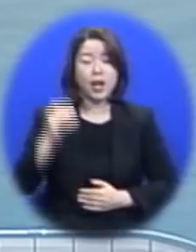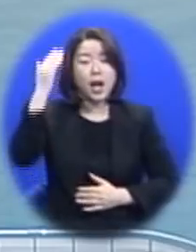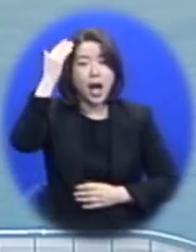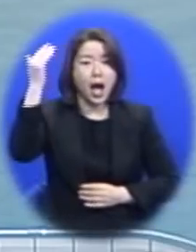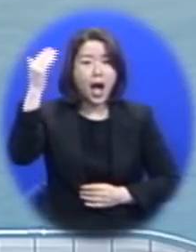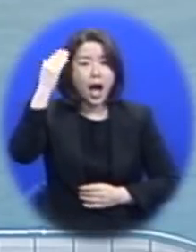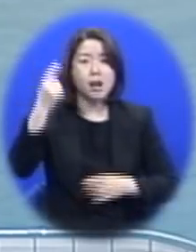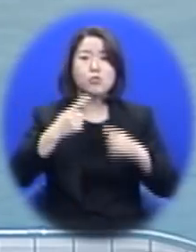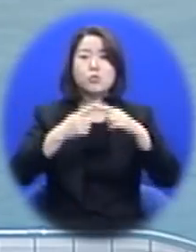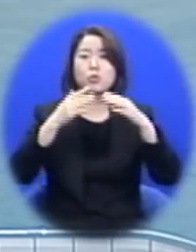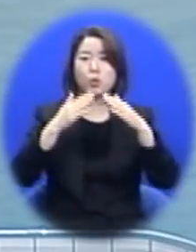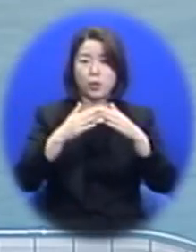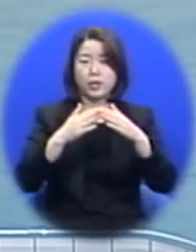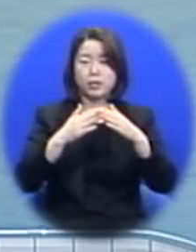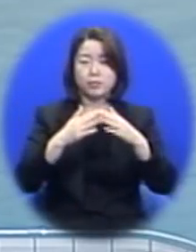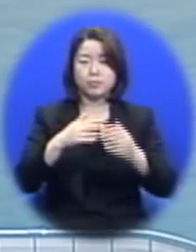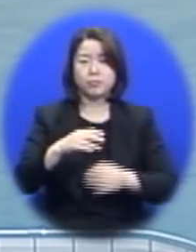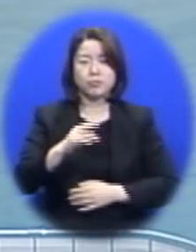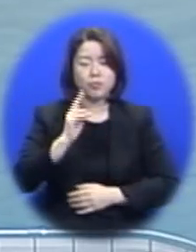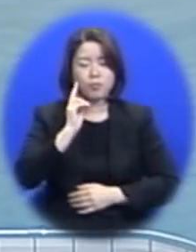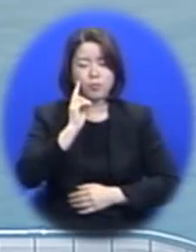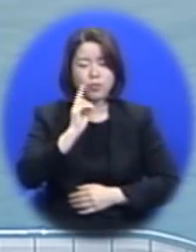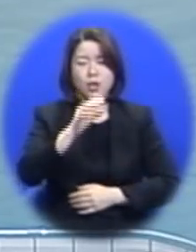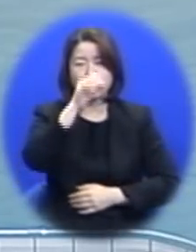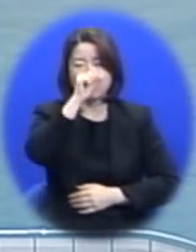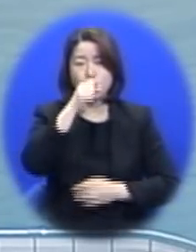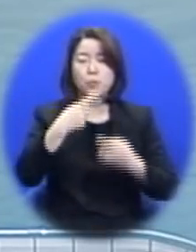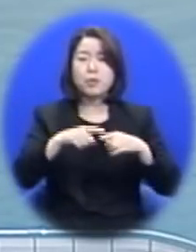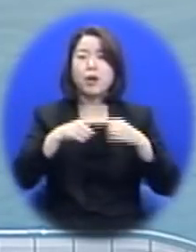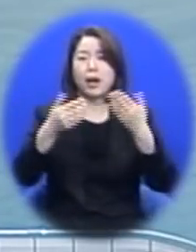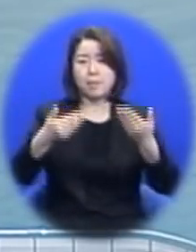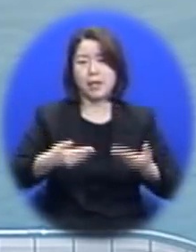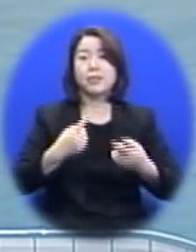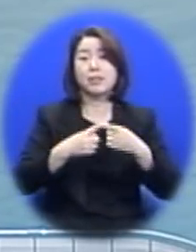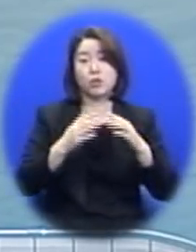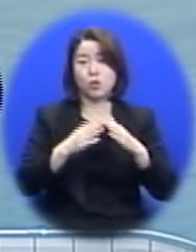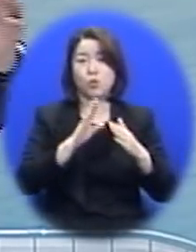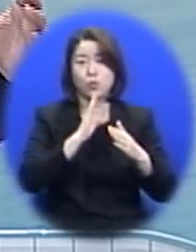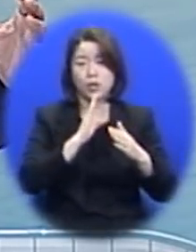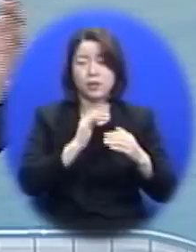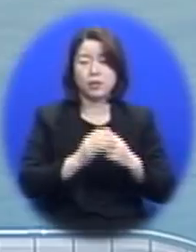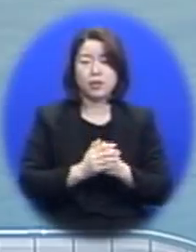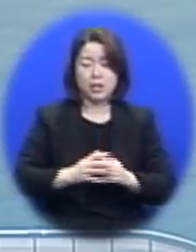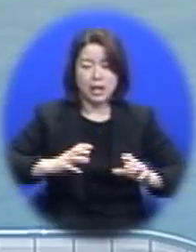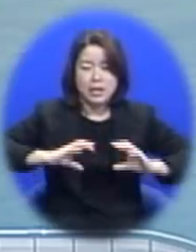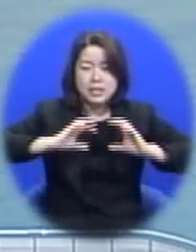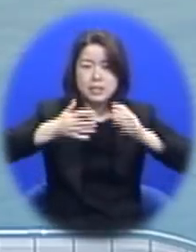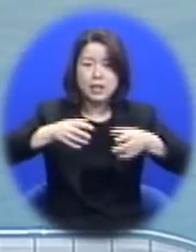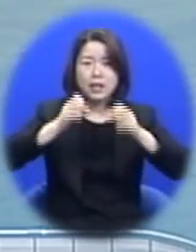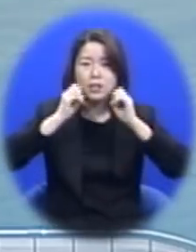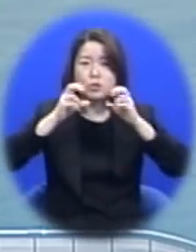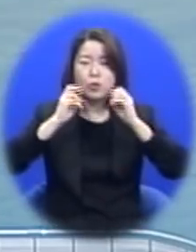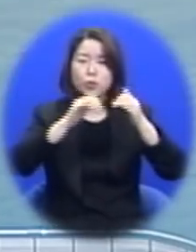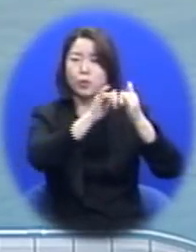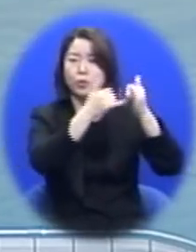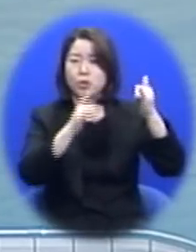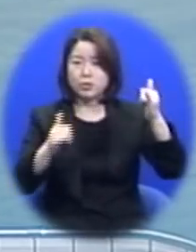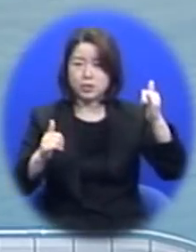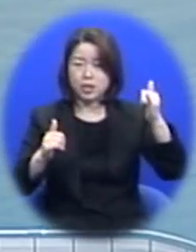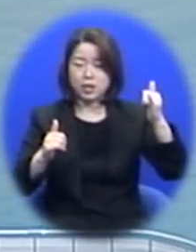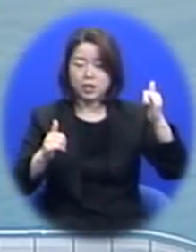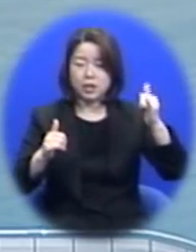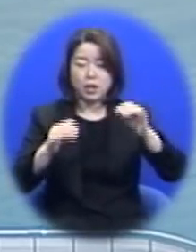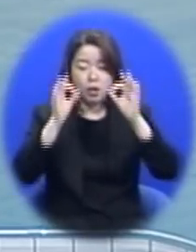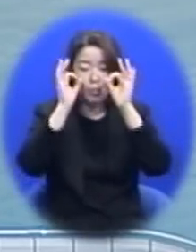한국교회는 굉장히 좋은 평가를 받는 교회였습니다. 세계 선교 역사상 이런 나라가 없어요.